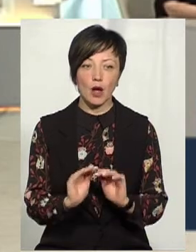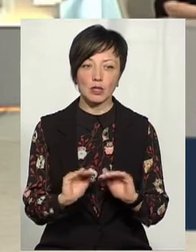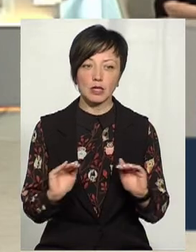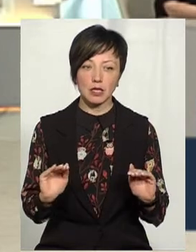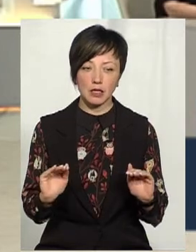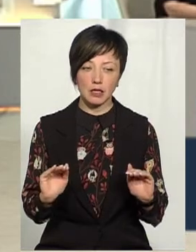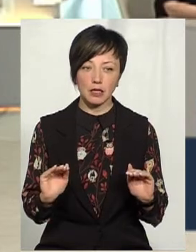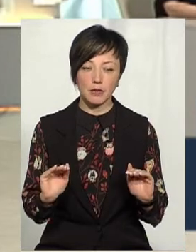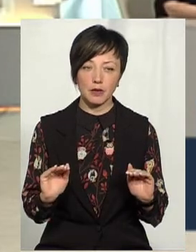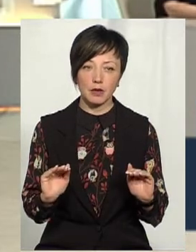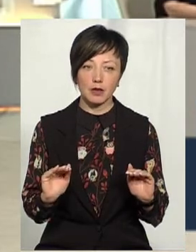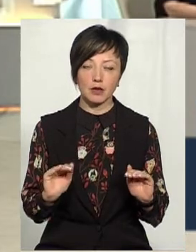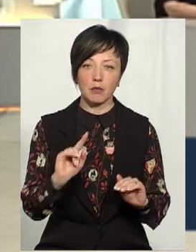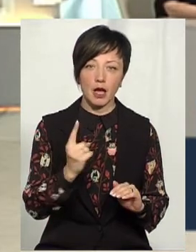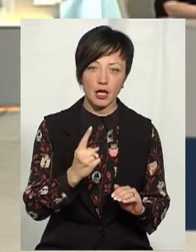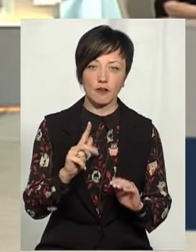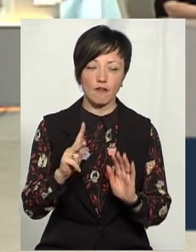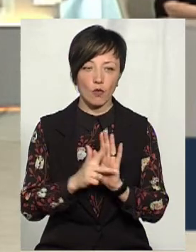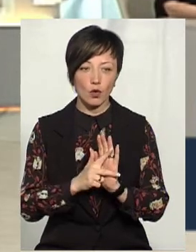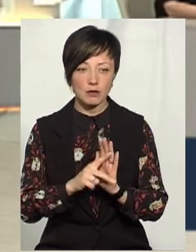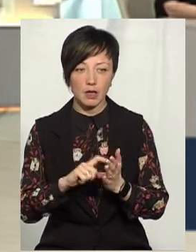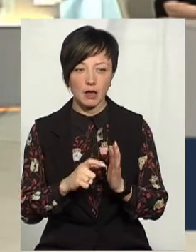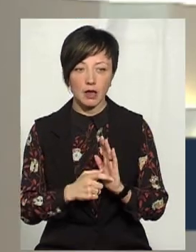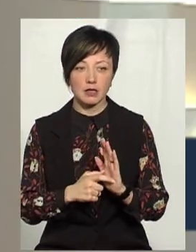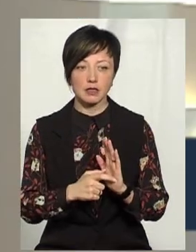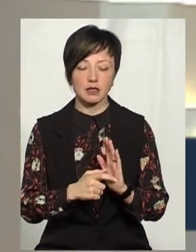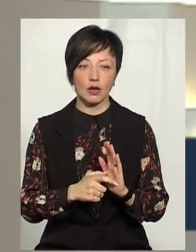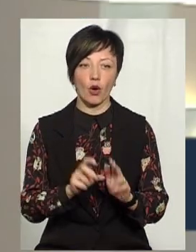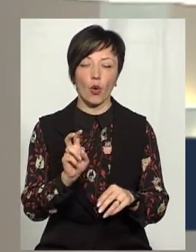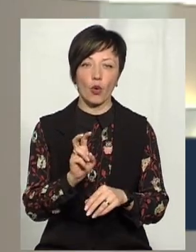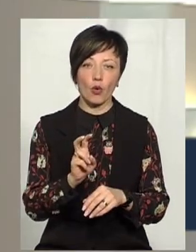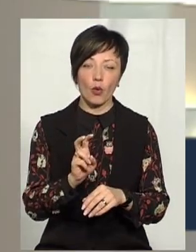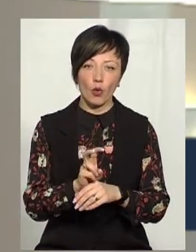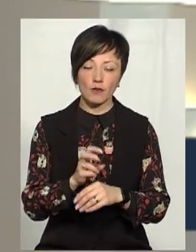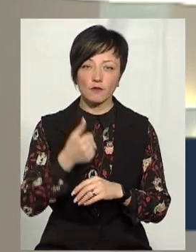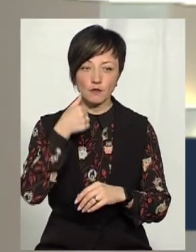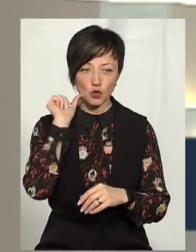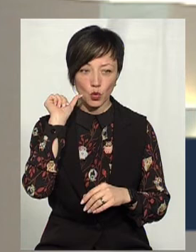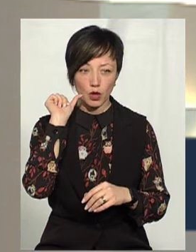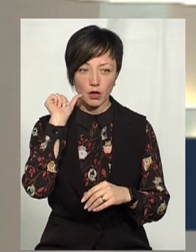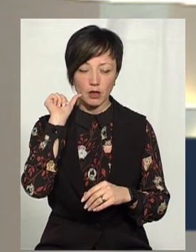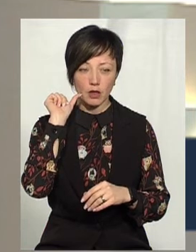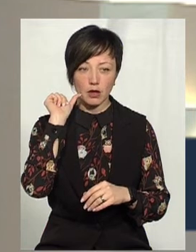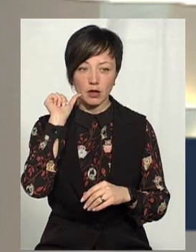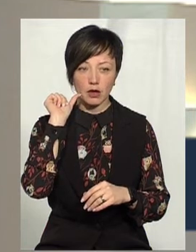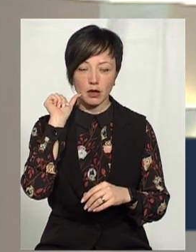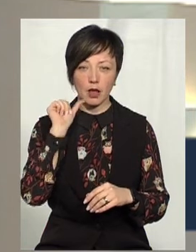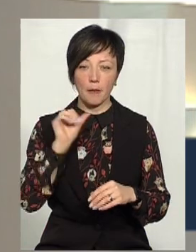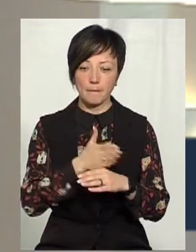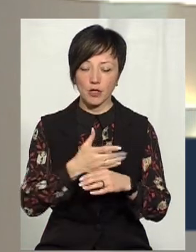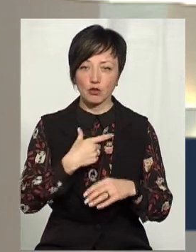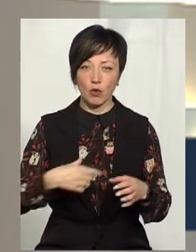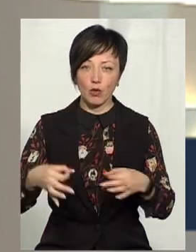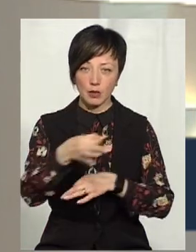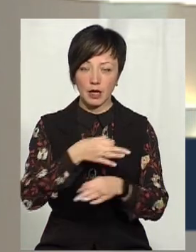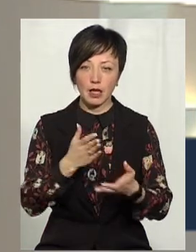дітей, там перший клас, восьмий клас ходять. І от вчора вже між собою говорили